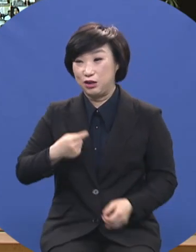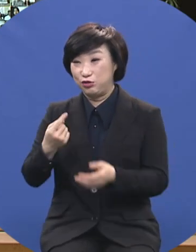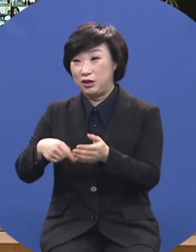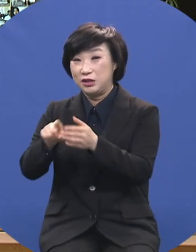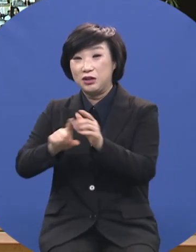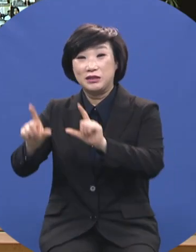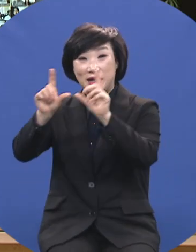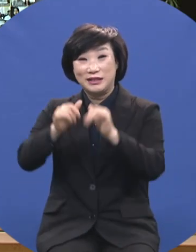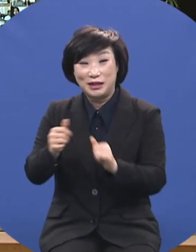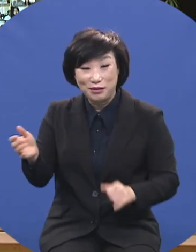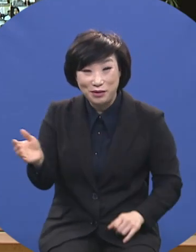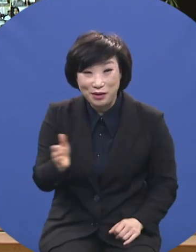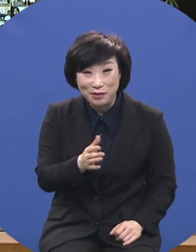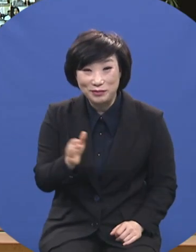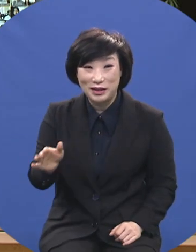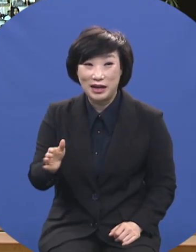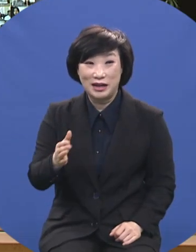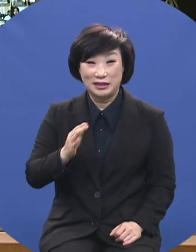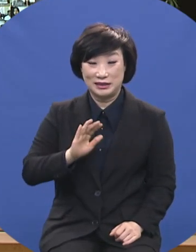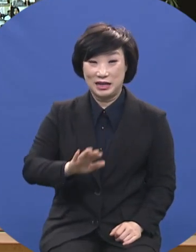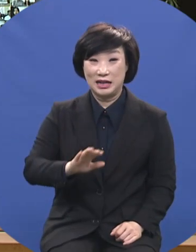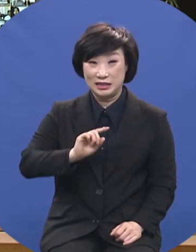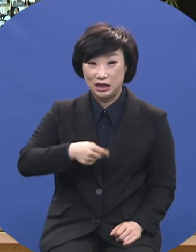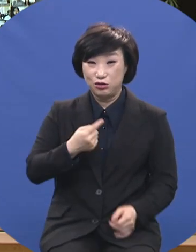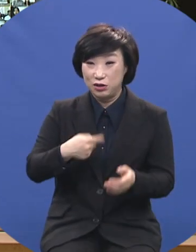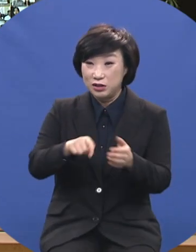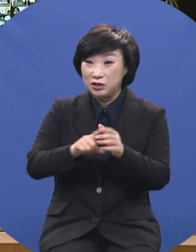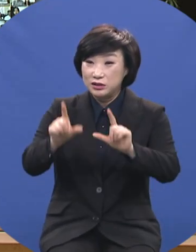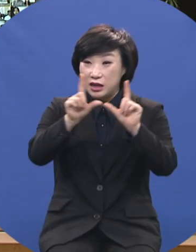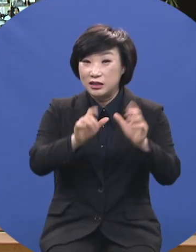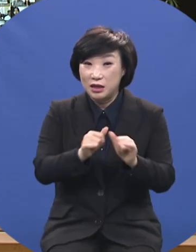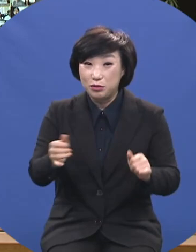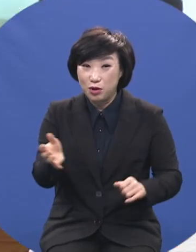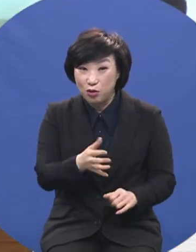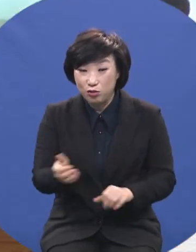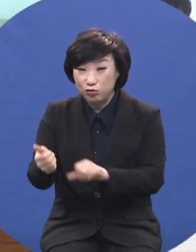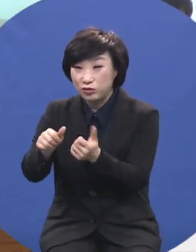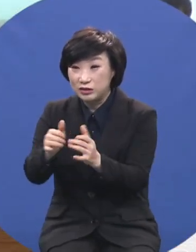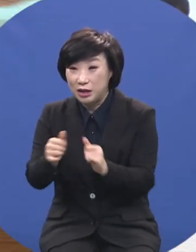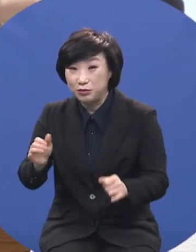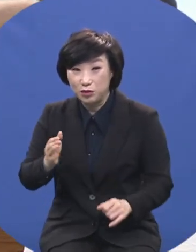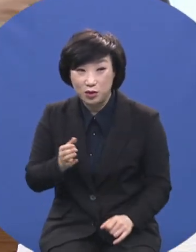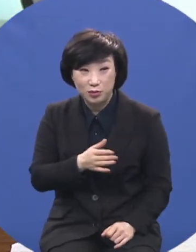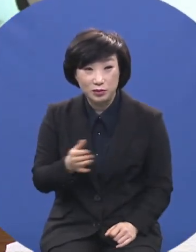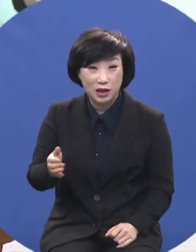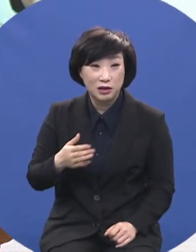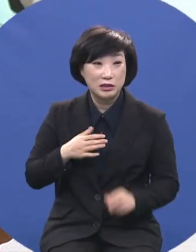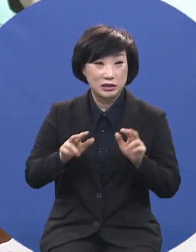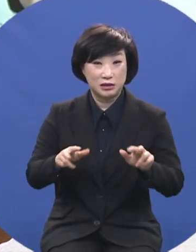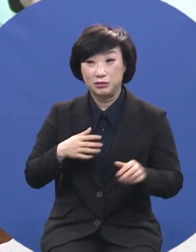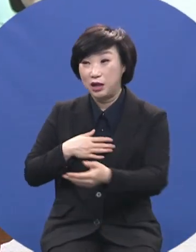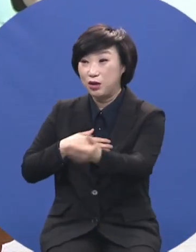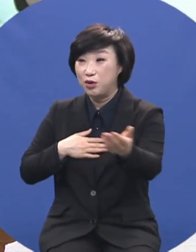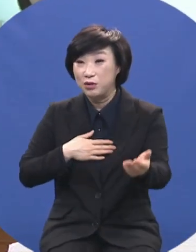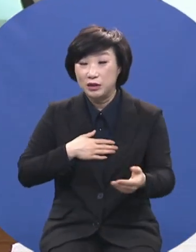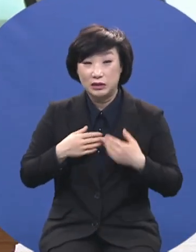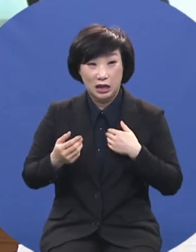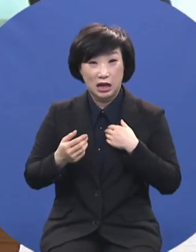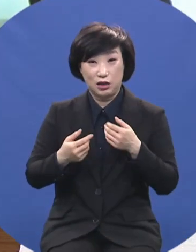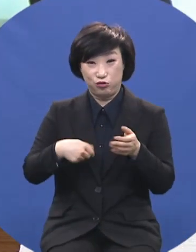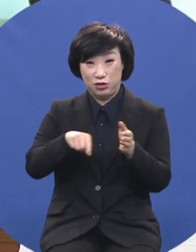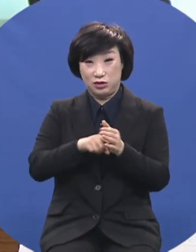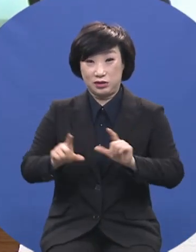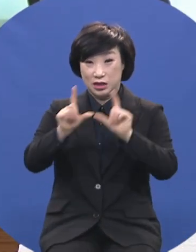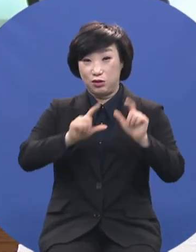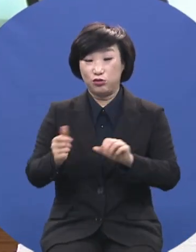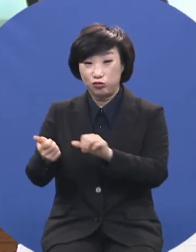사는 자도 없다. 자기를 위해 사는 자도 없고 죽는 자도 없다. 우리가 지금 나 위해서 살고 죽는 줄 알았지만 절대